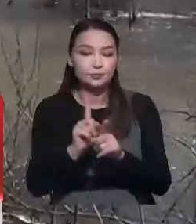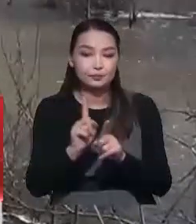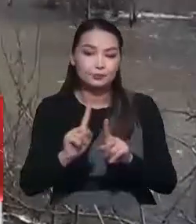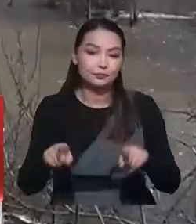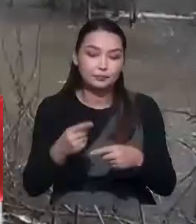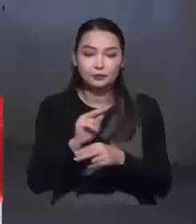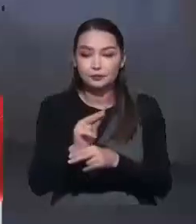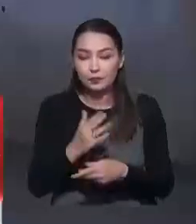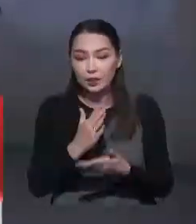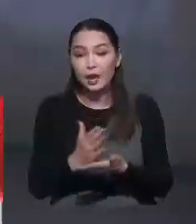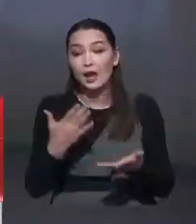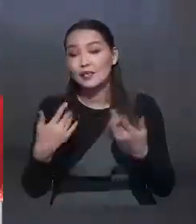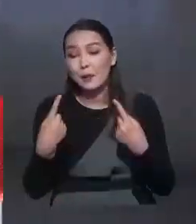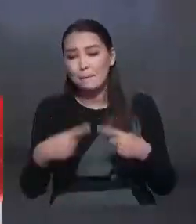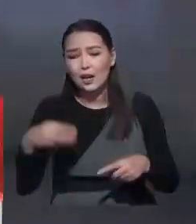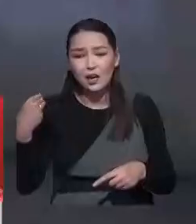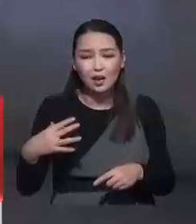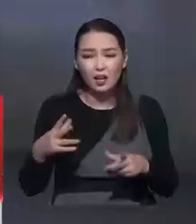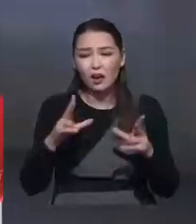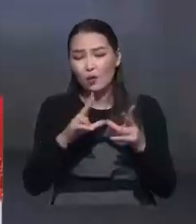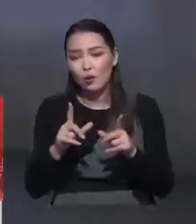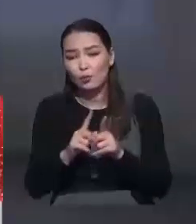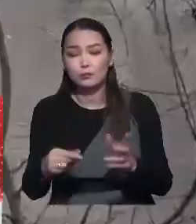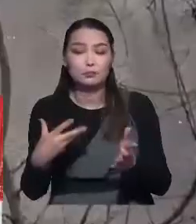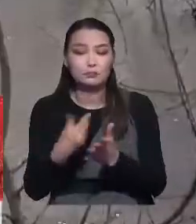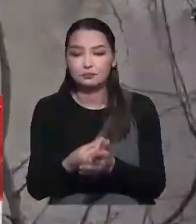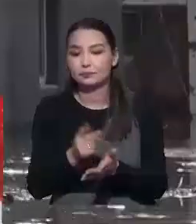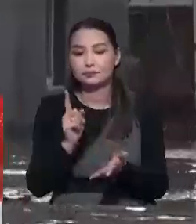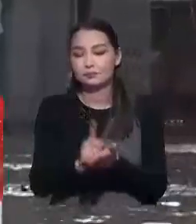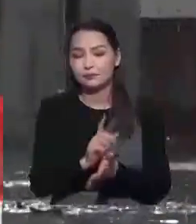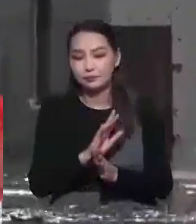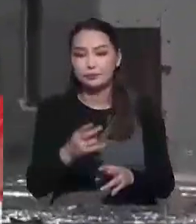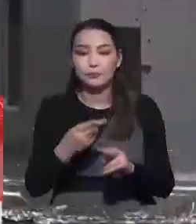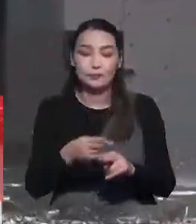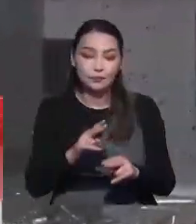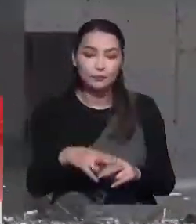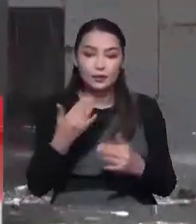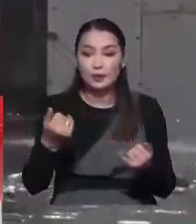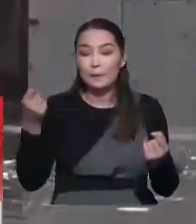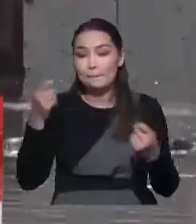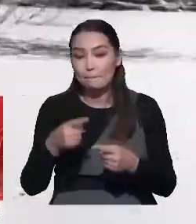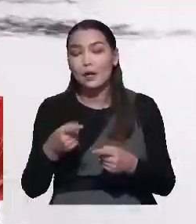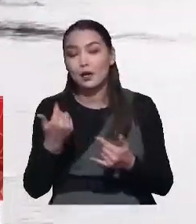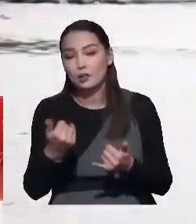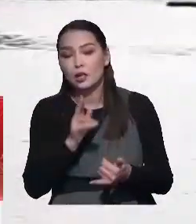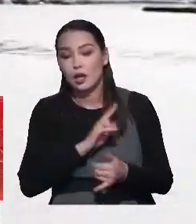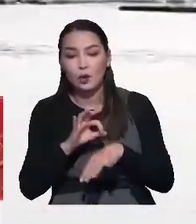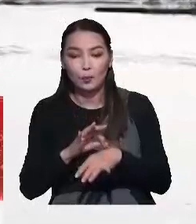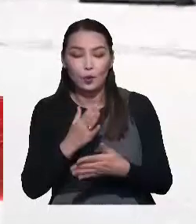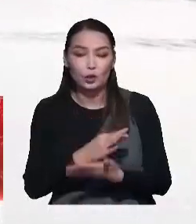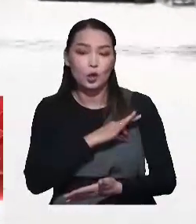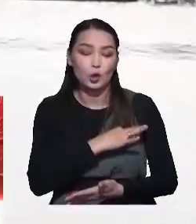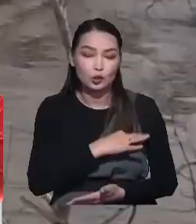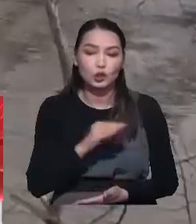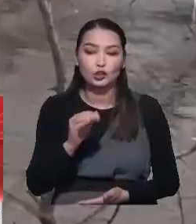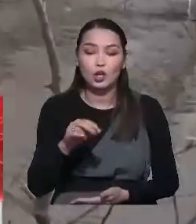тиіс. Ал басқа бағалы заттарын өтеуге міндетті емес. Қазір үкімет осыған сәйкес жұмыс істеп жатыр. Заңгер Жандос